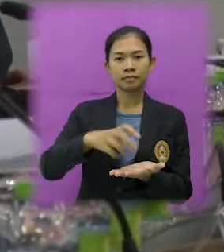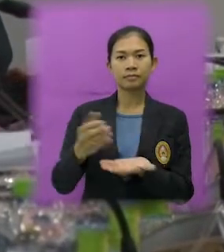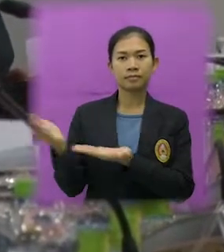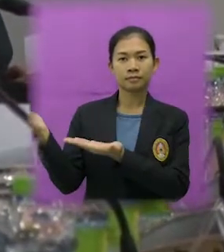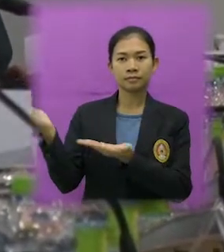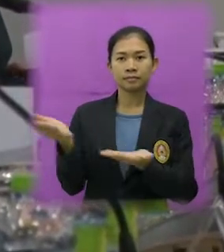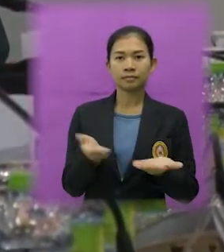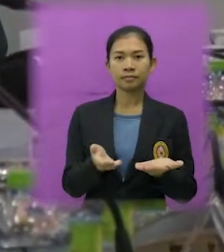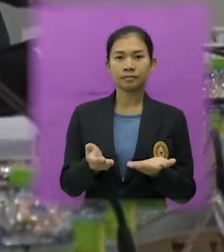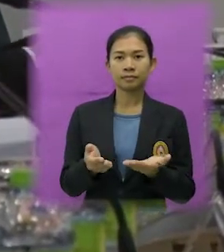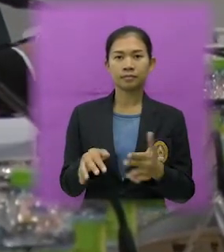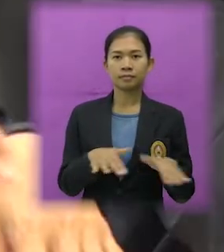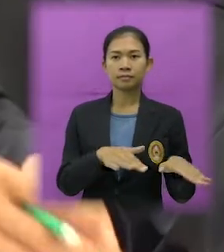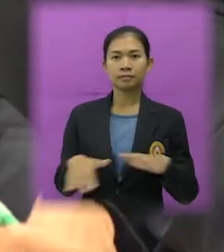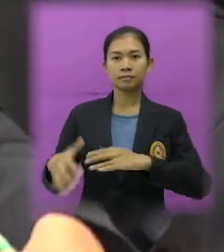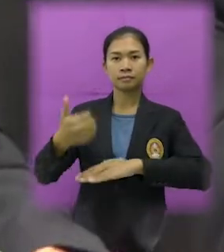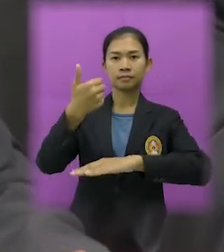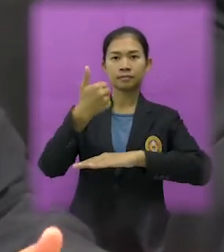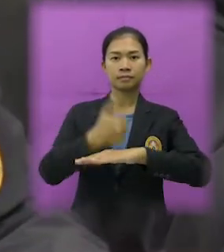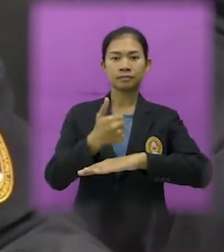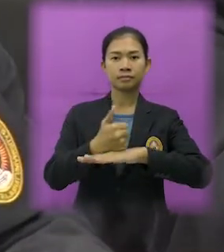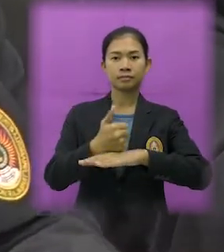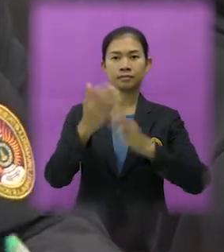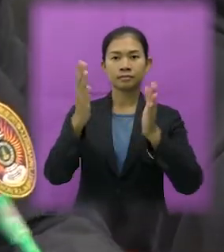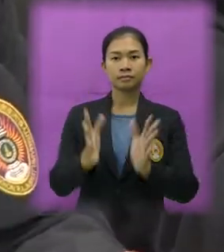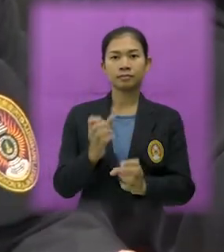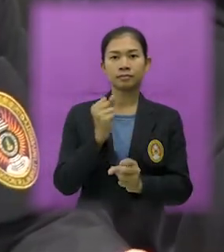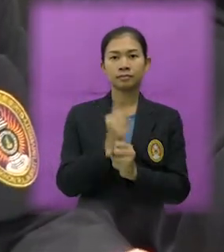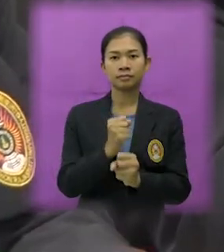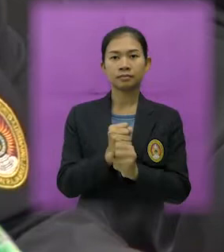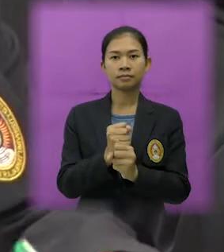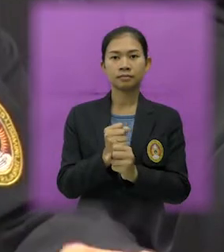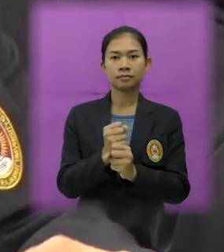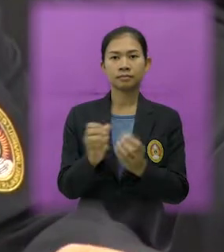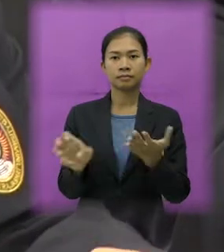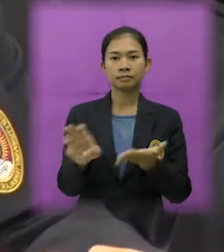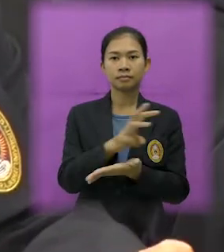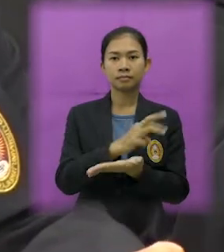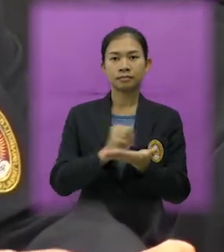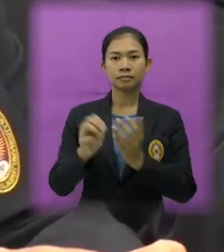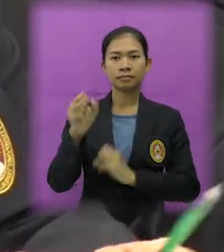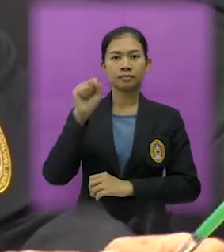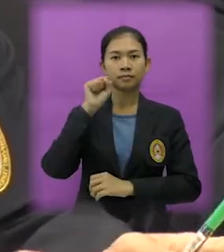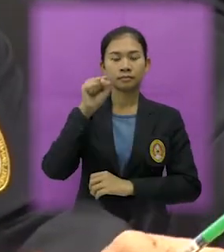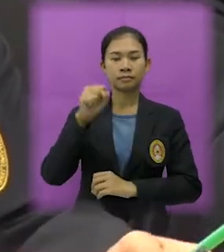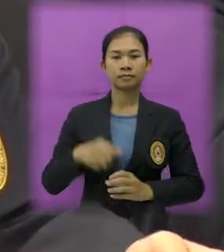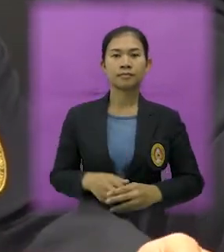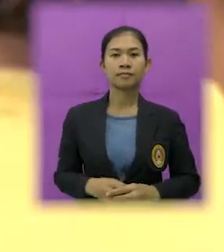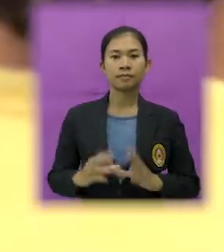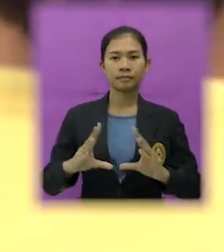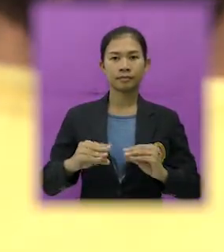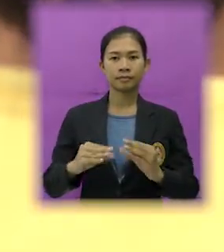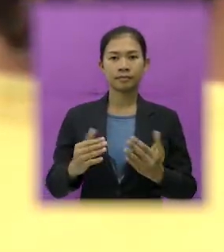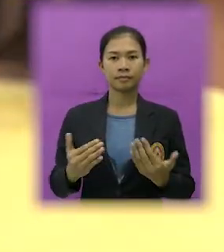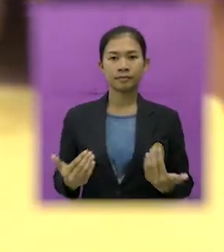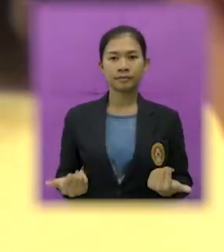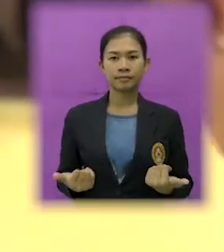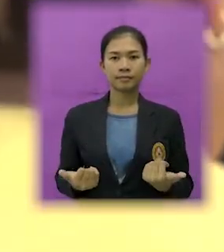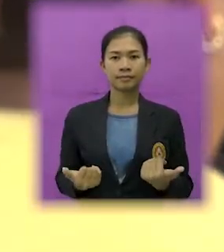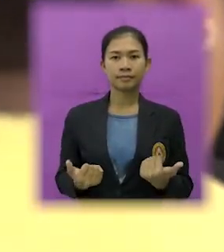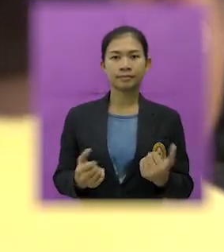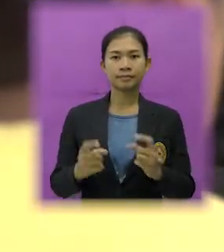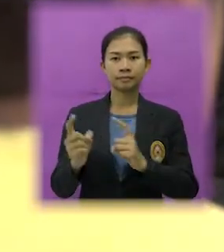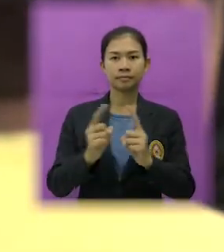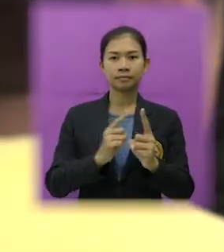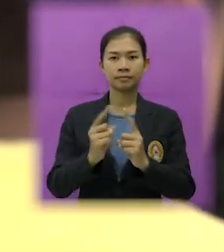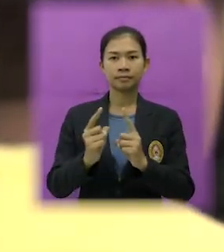ลนครกล่าวต้อนรับพร้อมด้วยคณะผู้บริหารและคณะทำงานจากมหาวิทยาลัยราชภัฏสกลนคร การประชุมในครั้ง